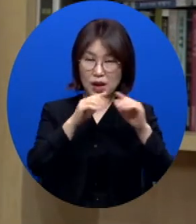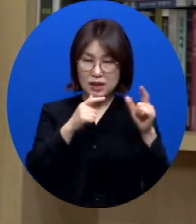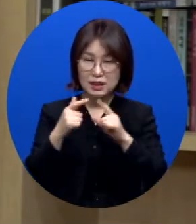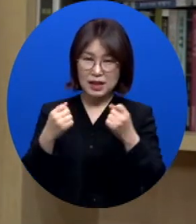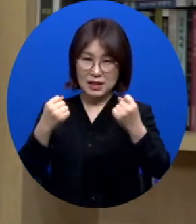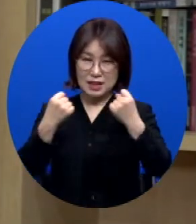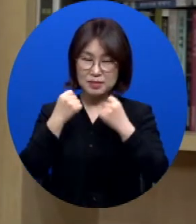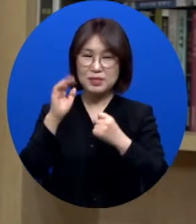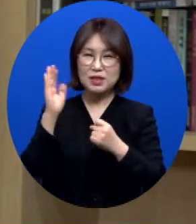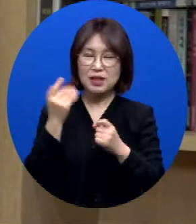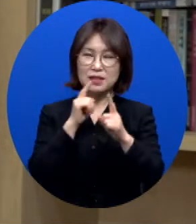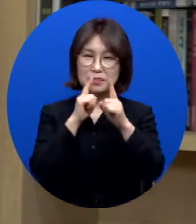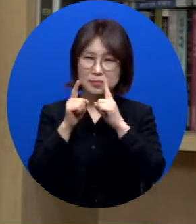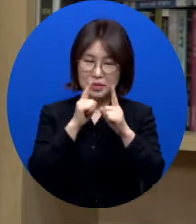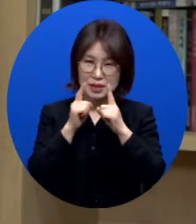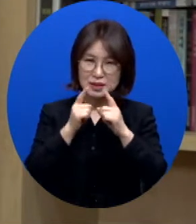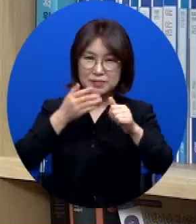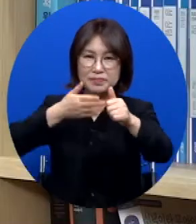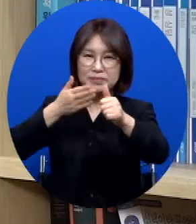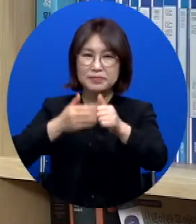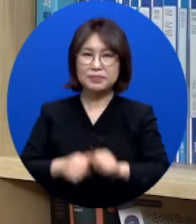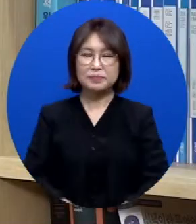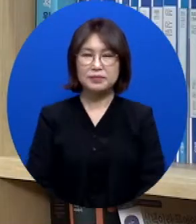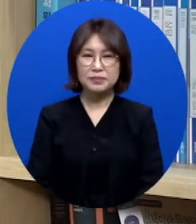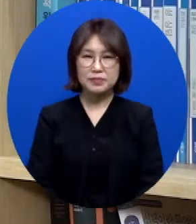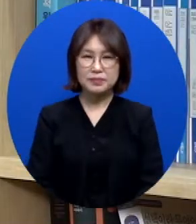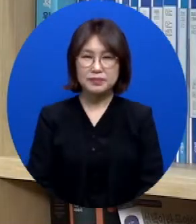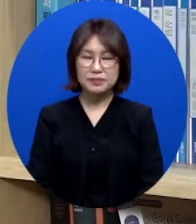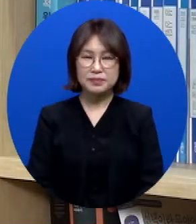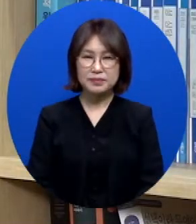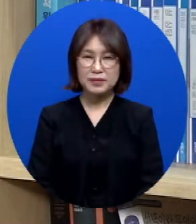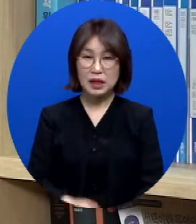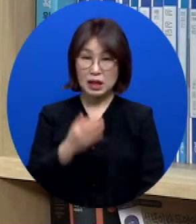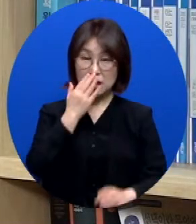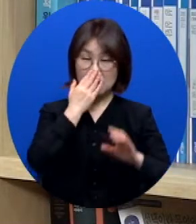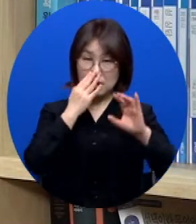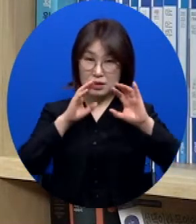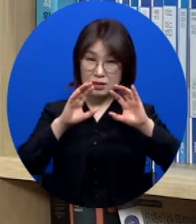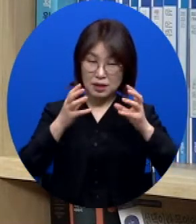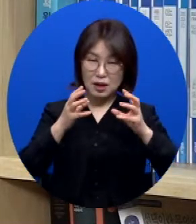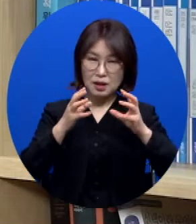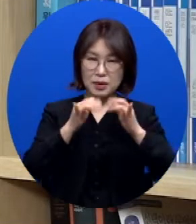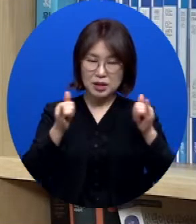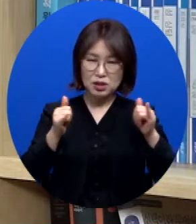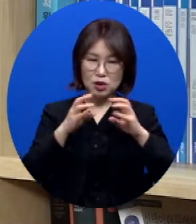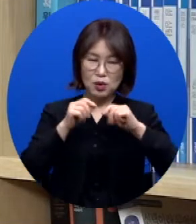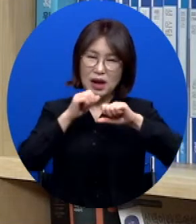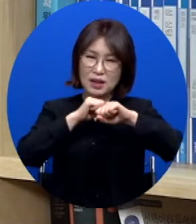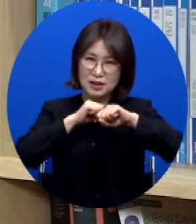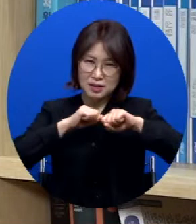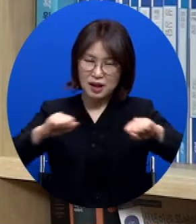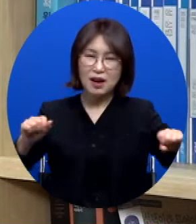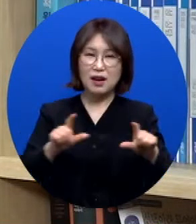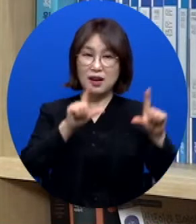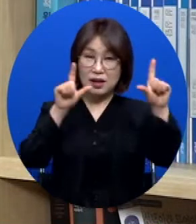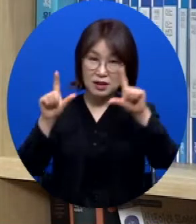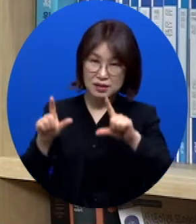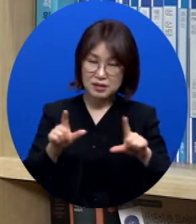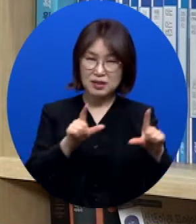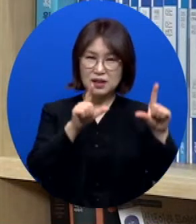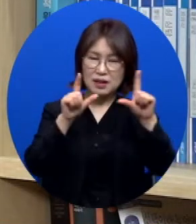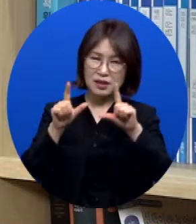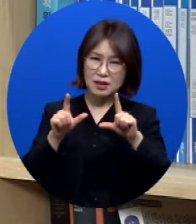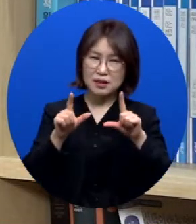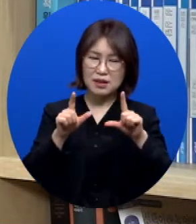되는 말씀 총회장님으로서 한 말씀 해주시죠. 이스라엘 백성들이 광야 생활을 했었는데 그때